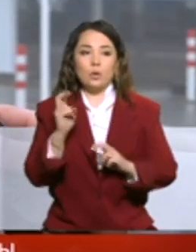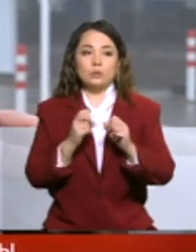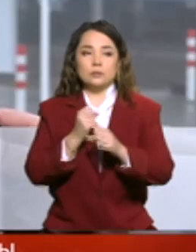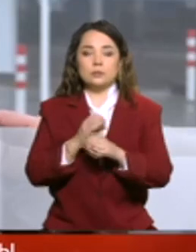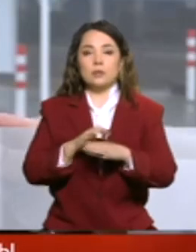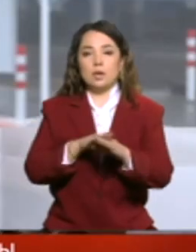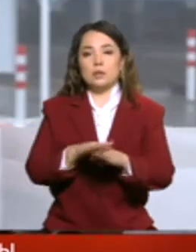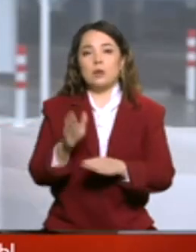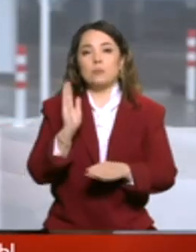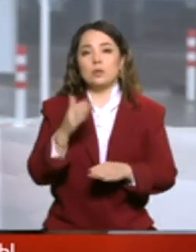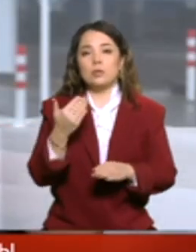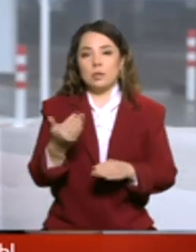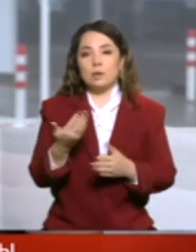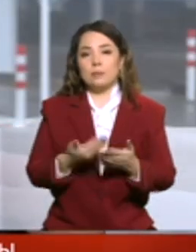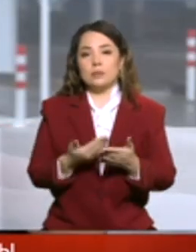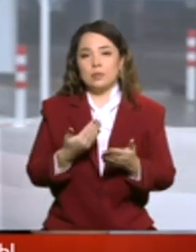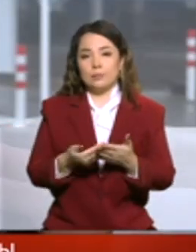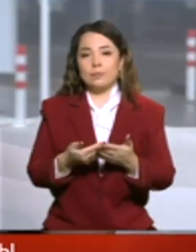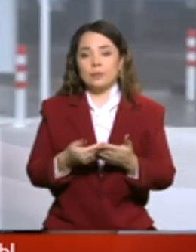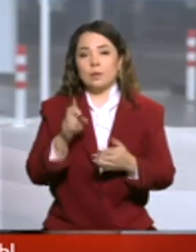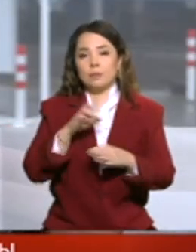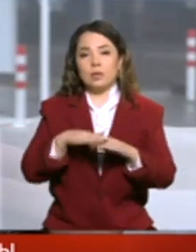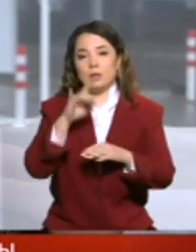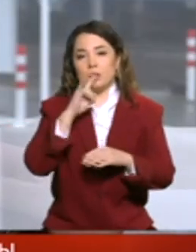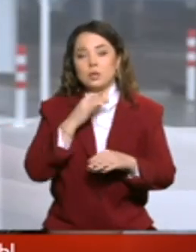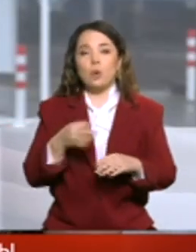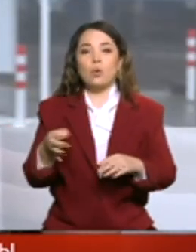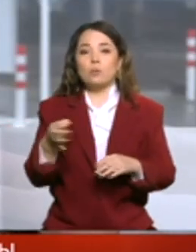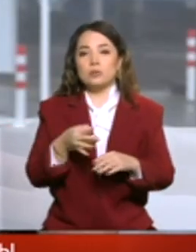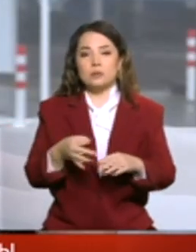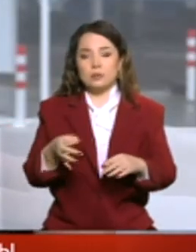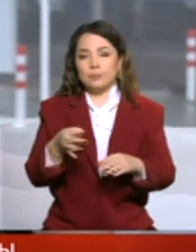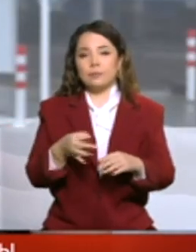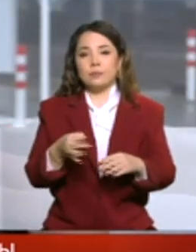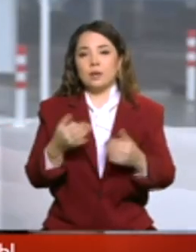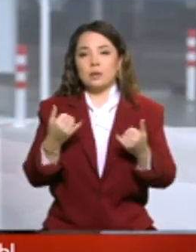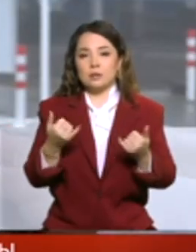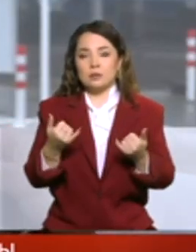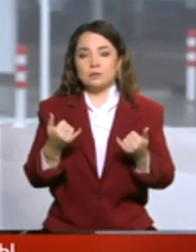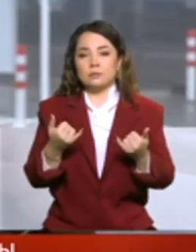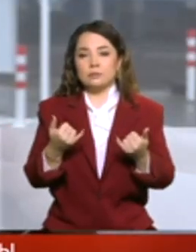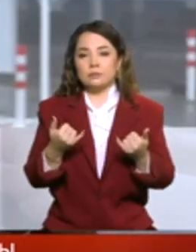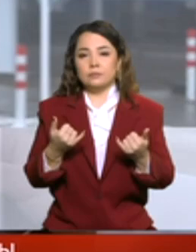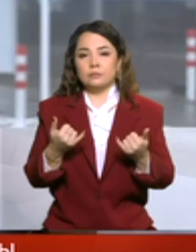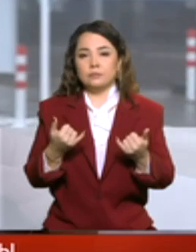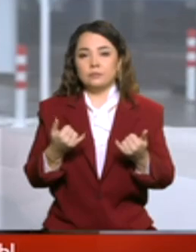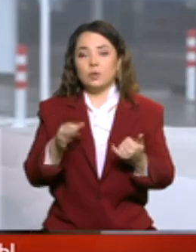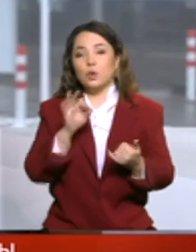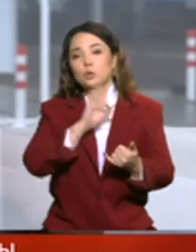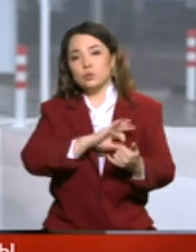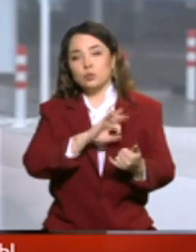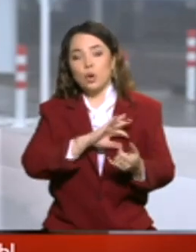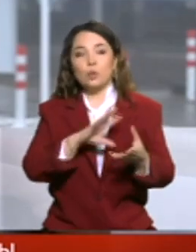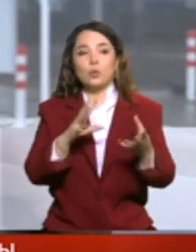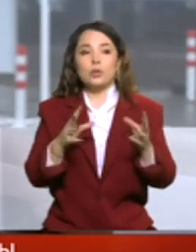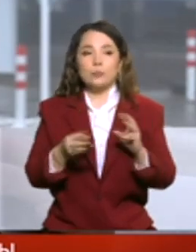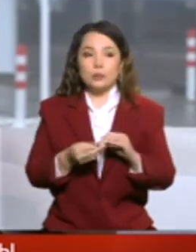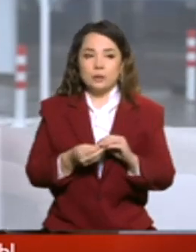өндірілетін болады. Мысалы, Батыс Қазақстан облысының қазіргі тұтыну